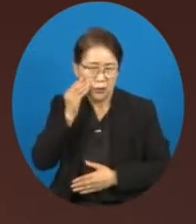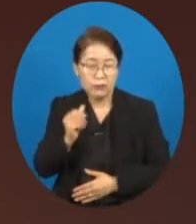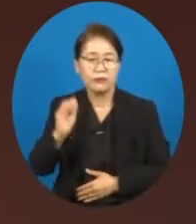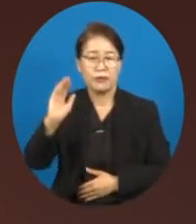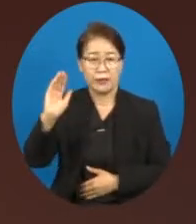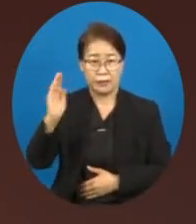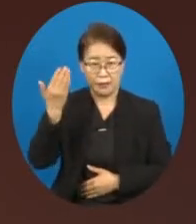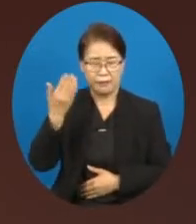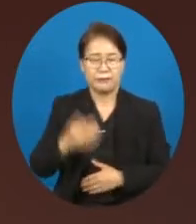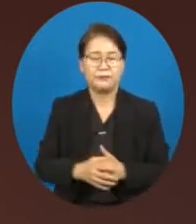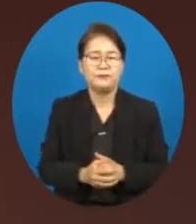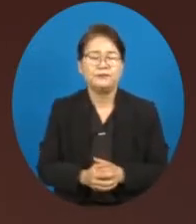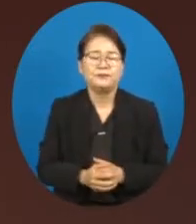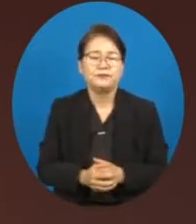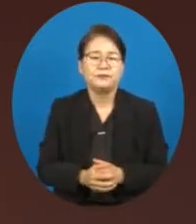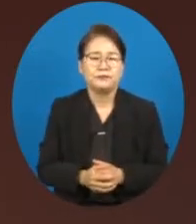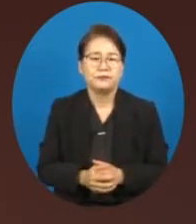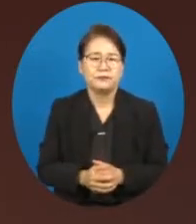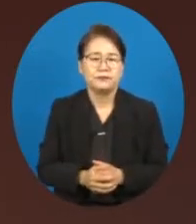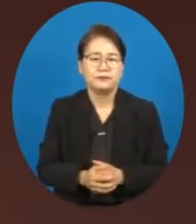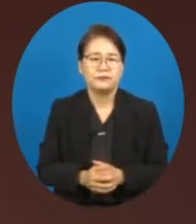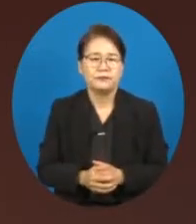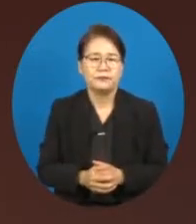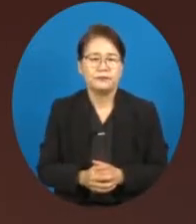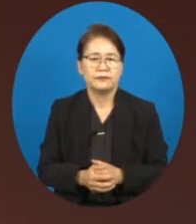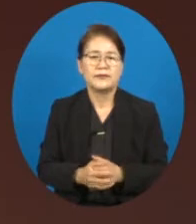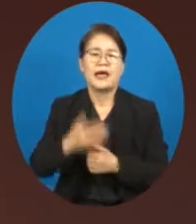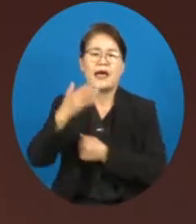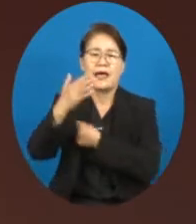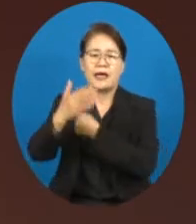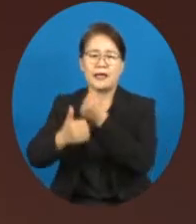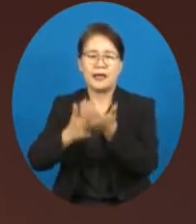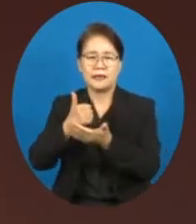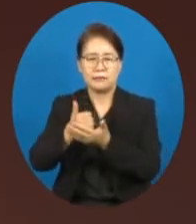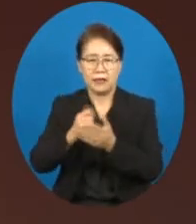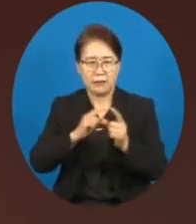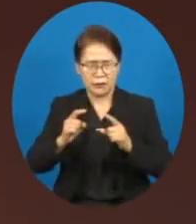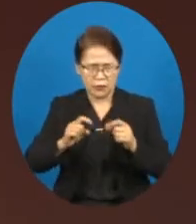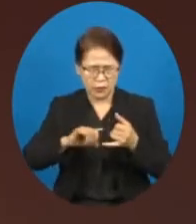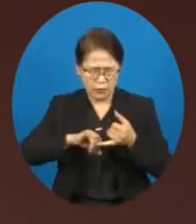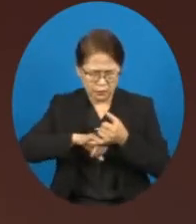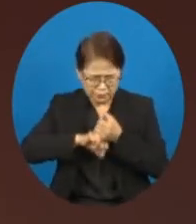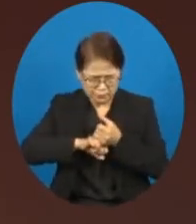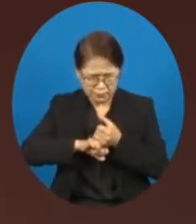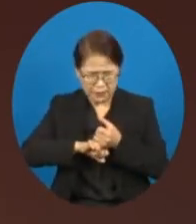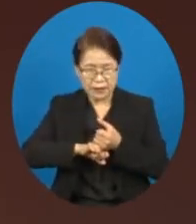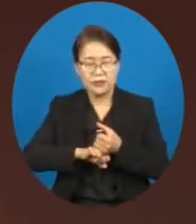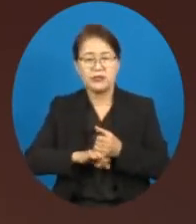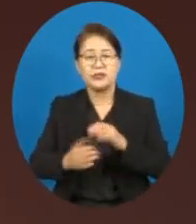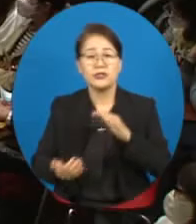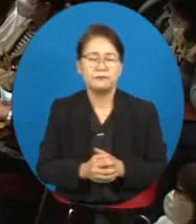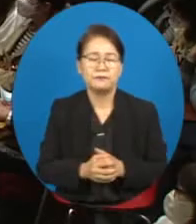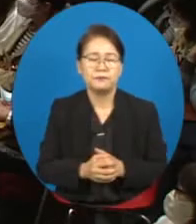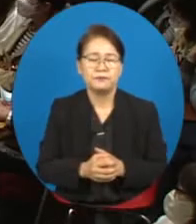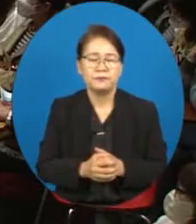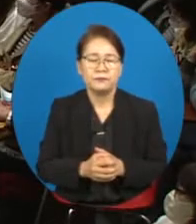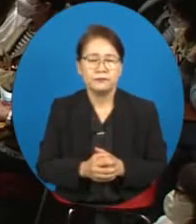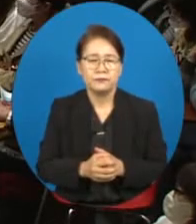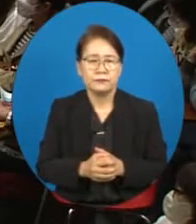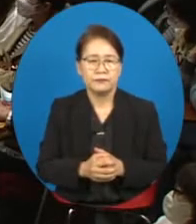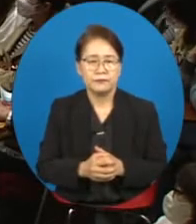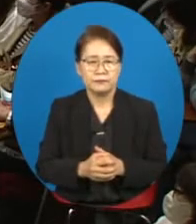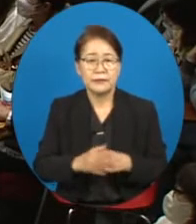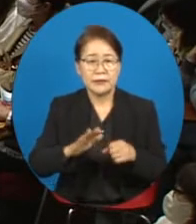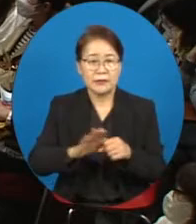것입니다. 하나님의 말씀은 반드시 이루어진다라고 하는 것이죠. 사랑하는